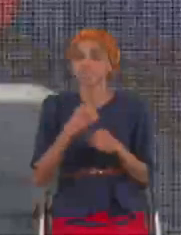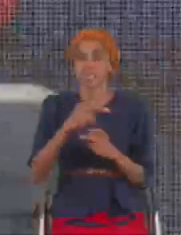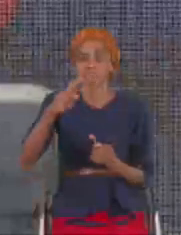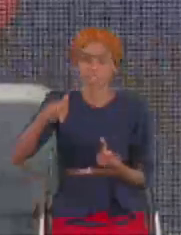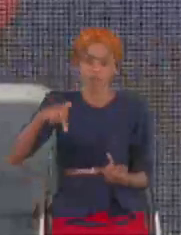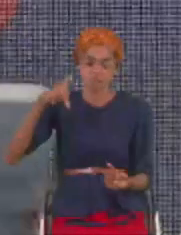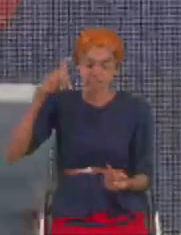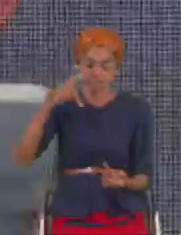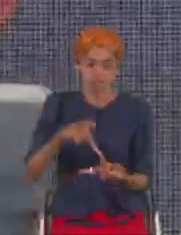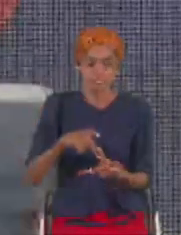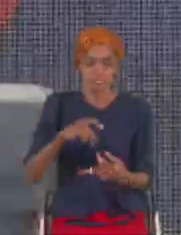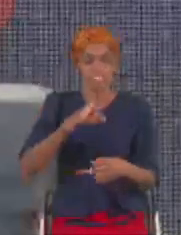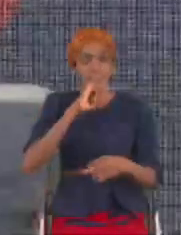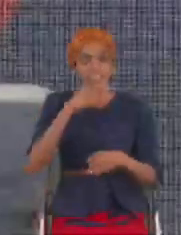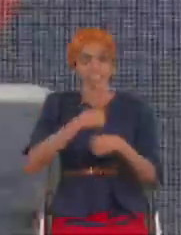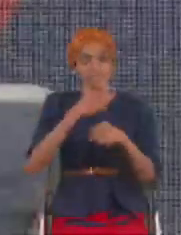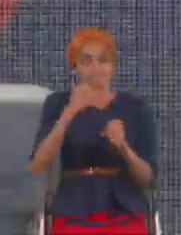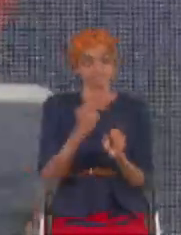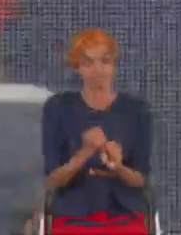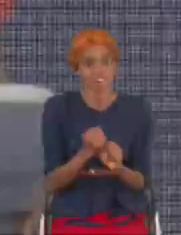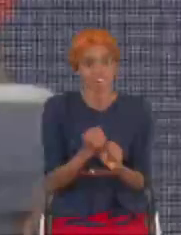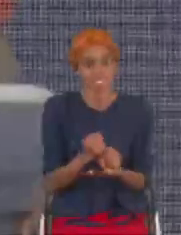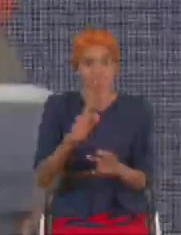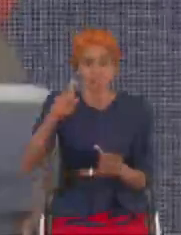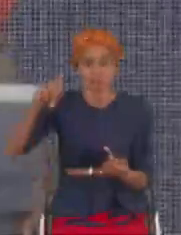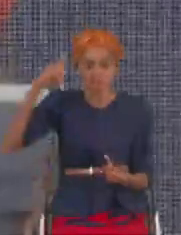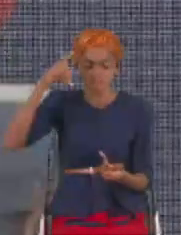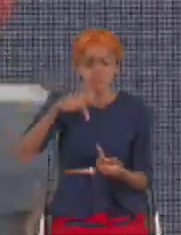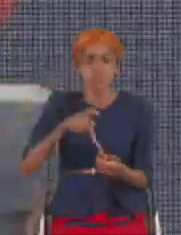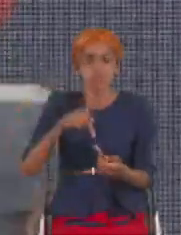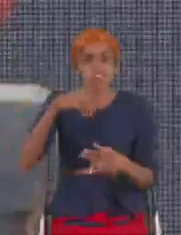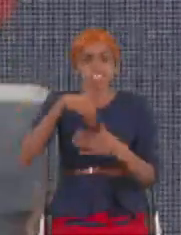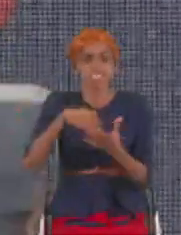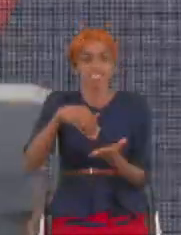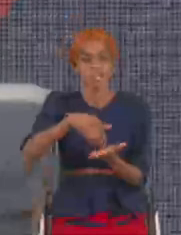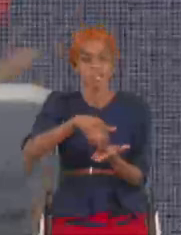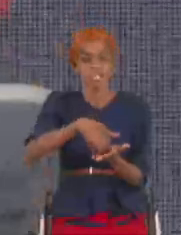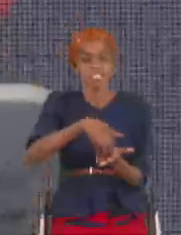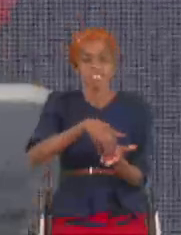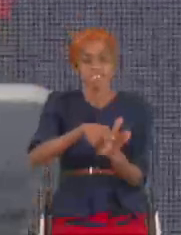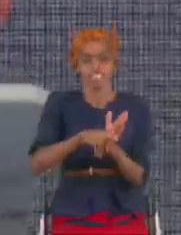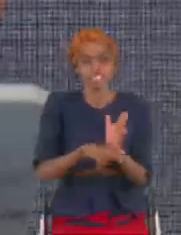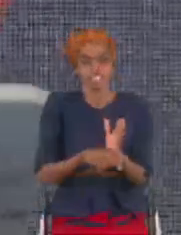voyez cela s'accomplit dans la faiblesse